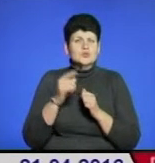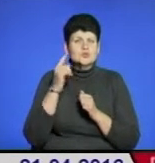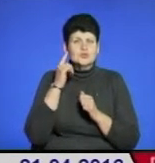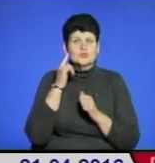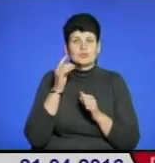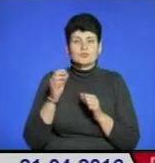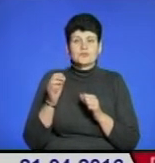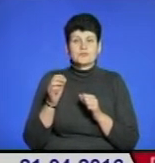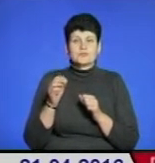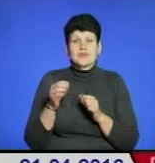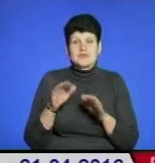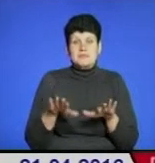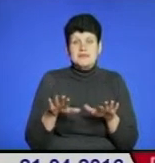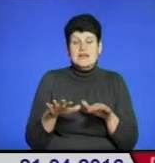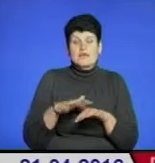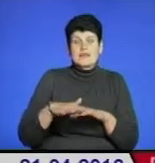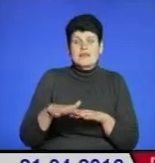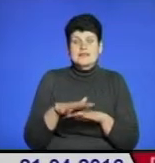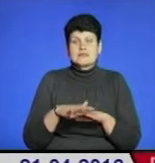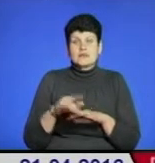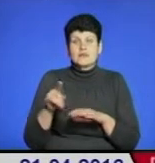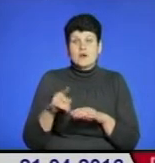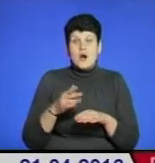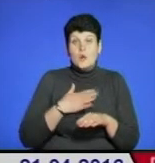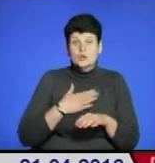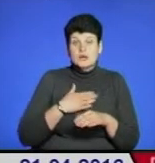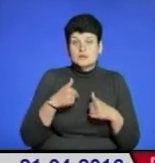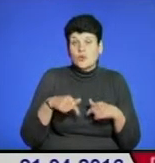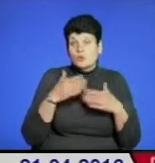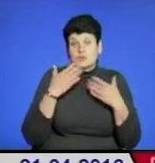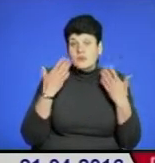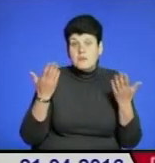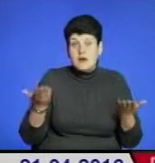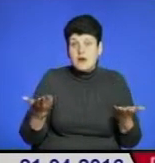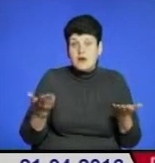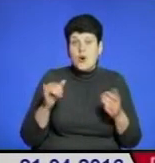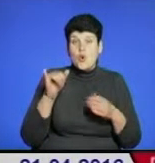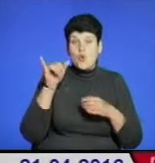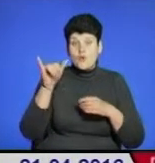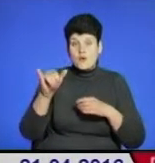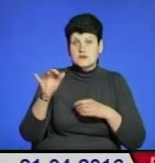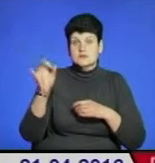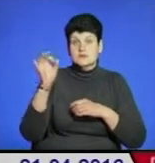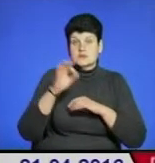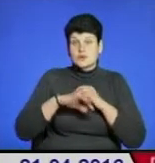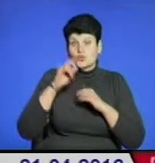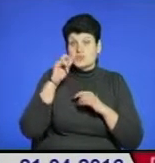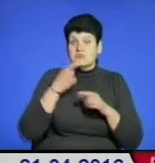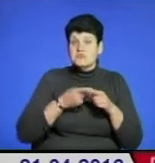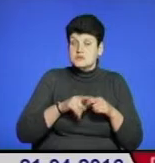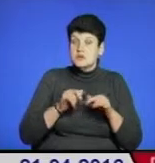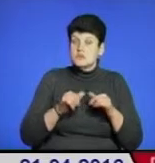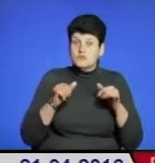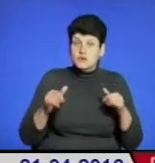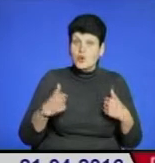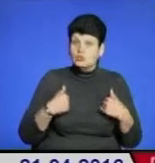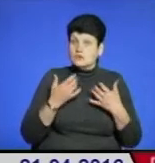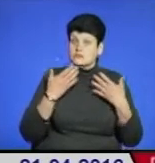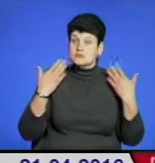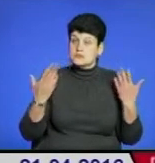от саме від місцевого населення, що от, а в нас такого немає, а у вас на Західній Україні, бачите, це розвинуто, а в нас такого